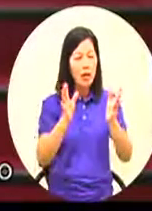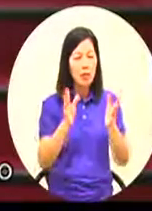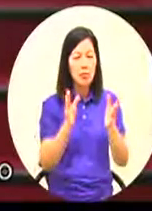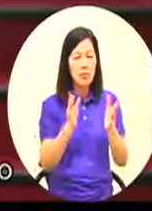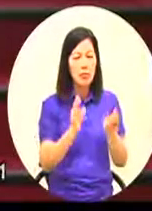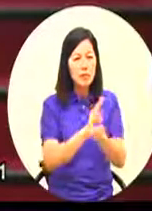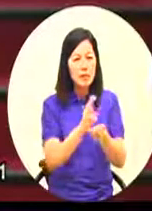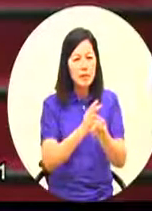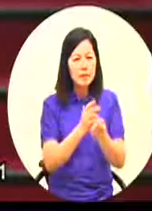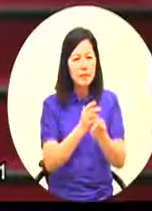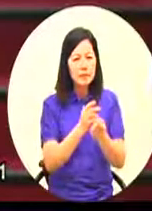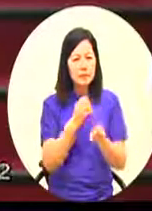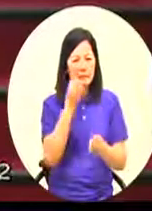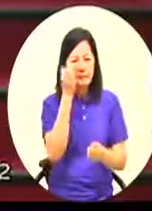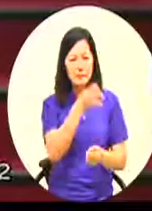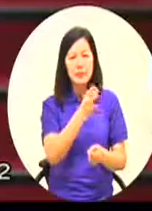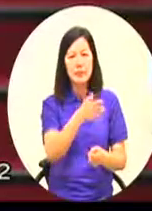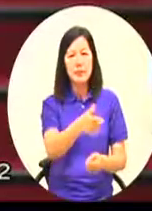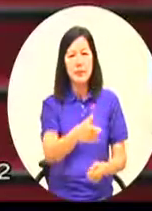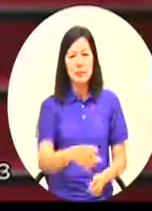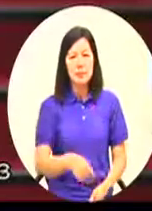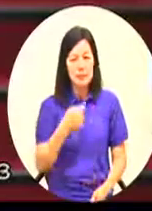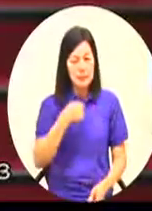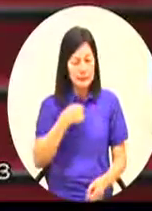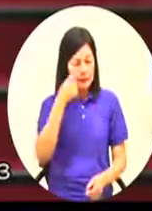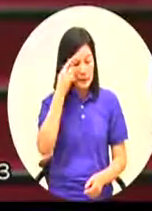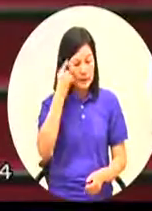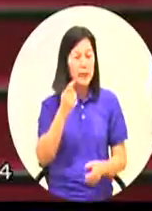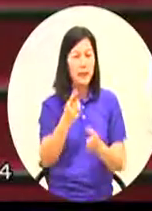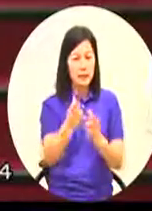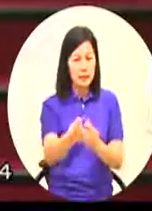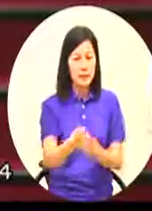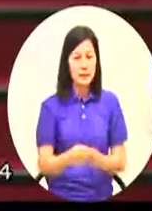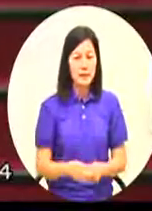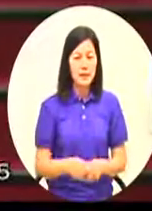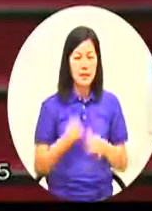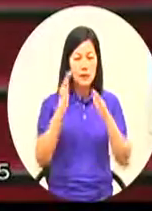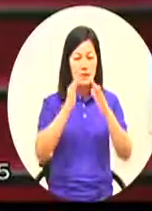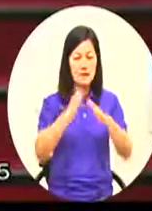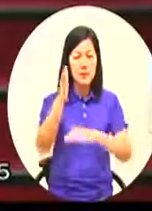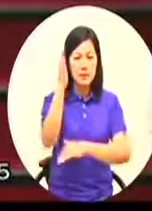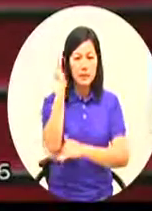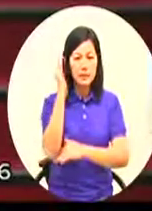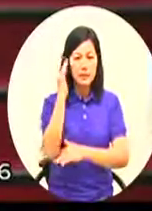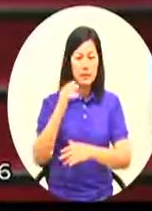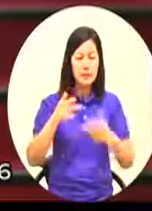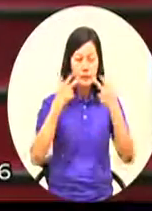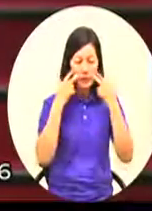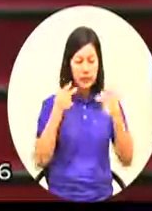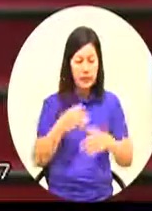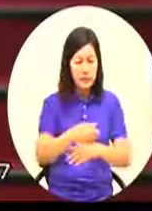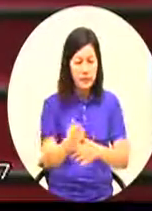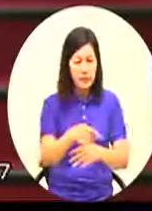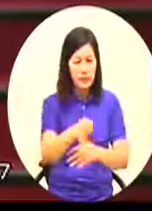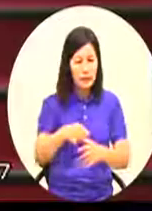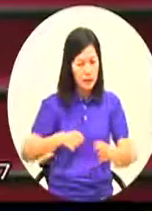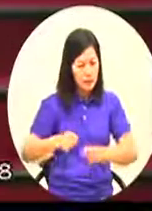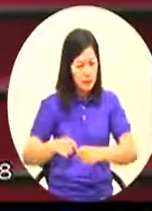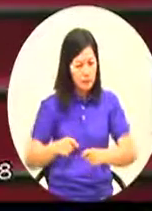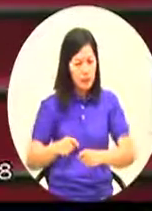过，就是说我们认同市政府在整个原乡的规划里面有这样的一个机制了哈。那